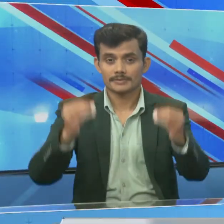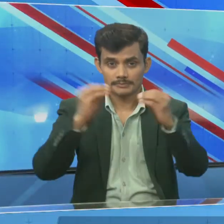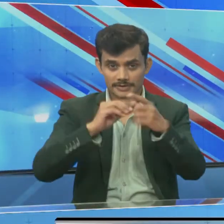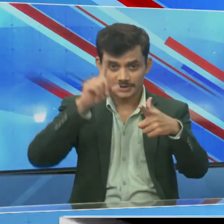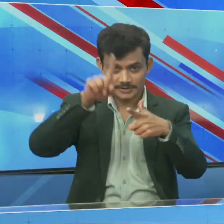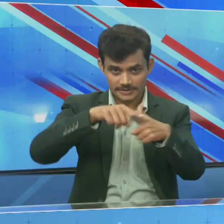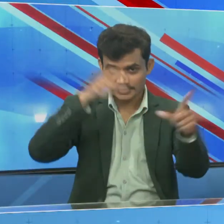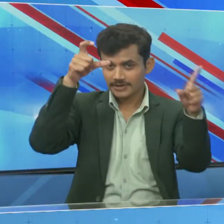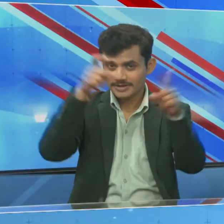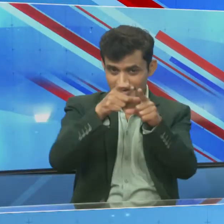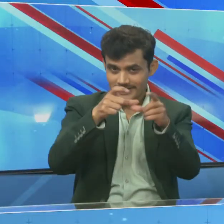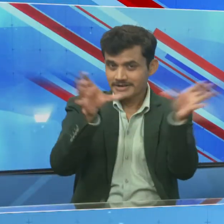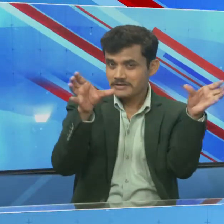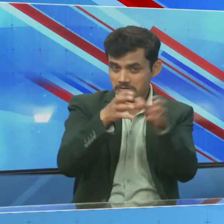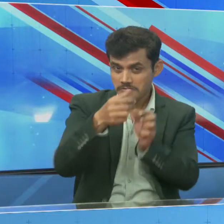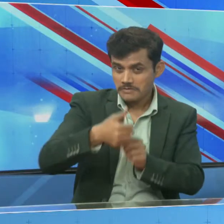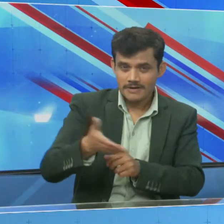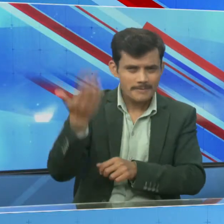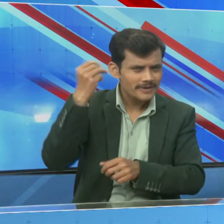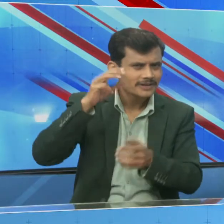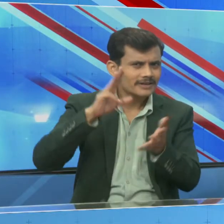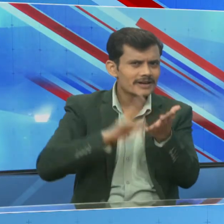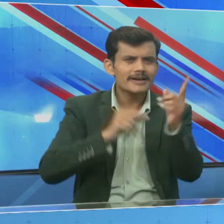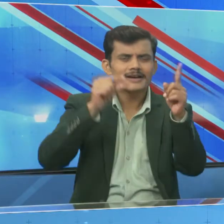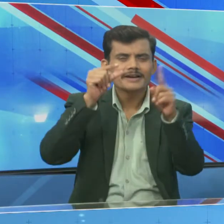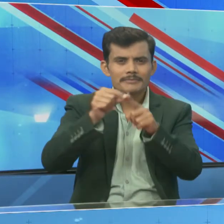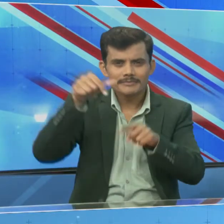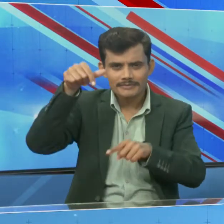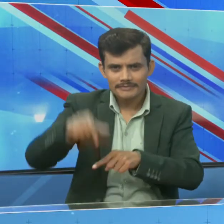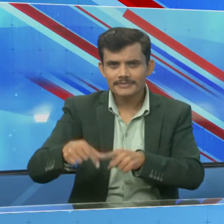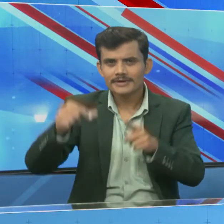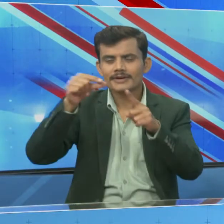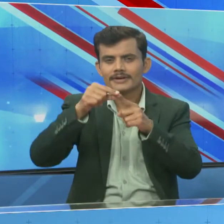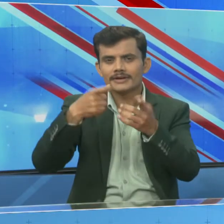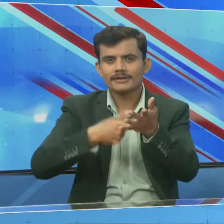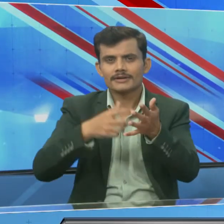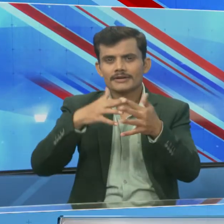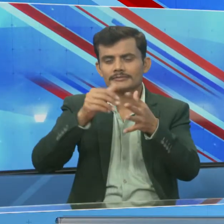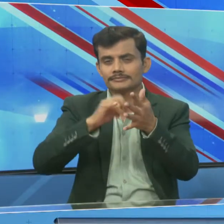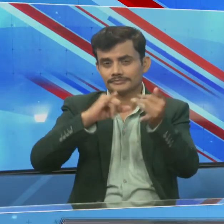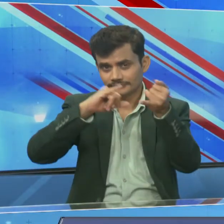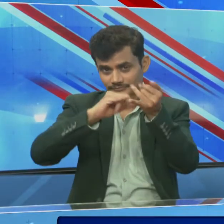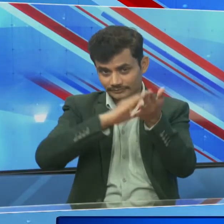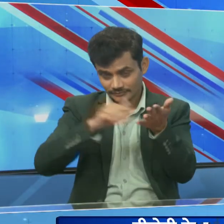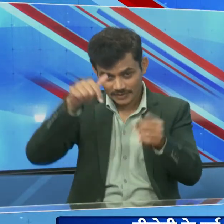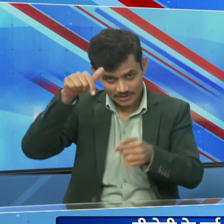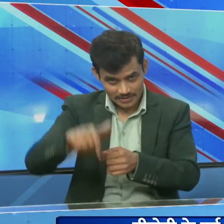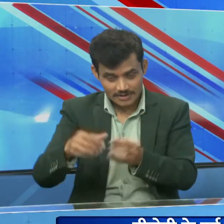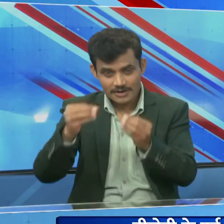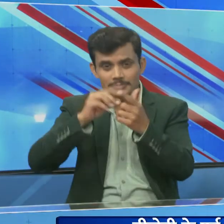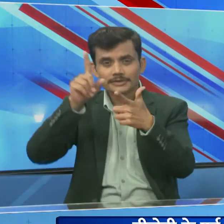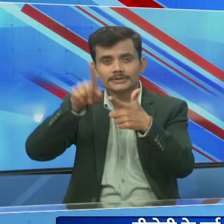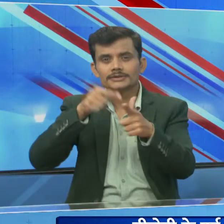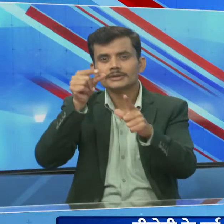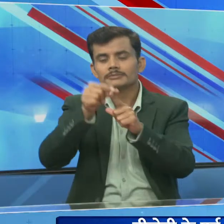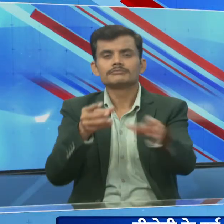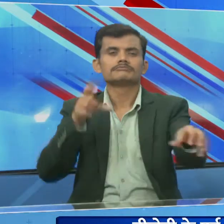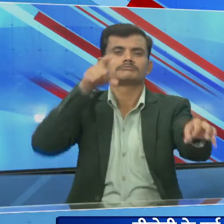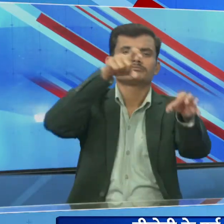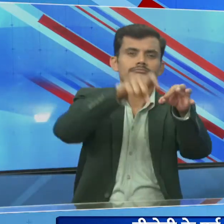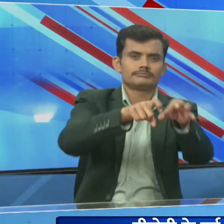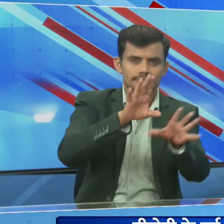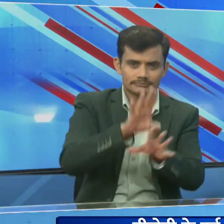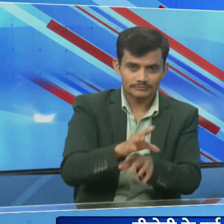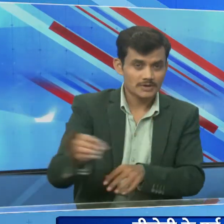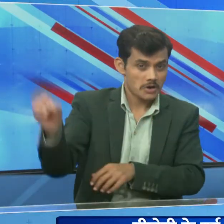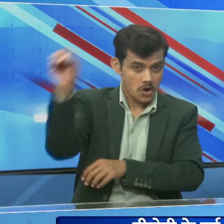बीजेडी के पूर्व सांसद डॉक्टर प्रभाष कुमार सिंह आज भाजपा में शामिल हो गए हैं। डॉक्टर प्रभाष कुमार सिंह ओडिशा के बारगढ़ से बीजेडी